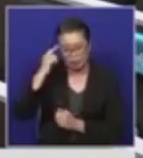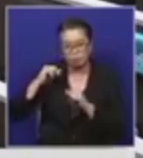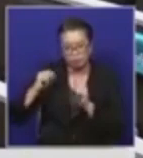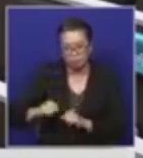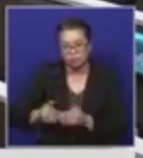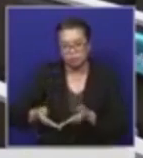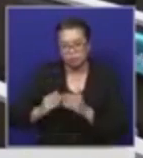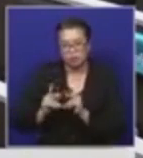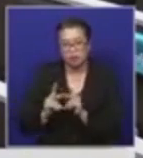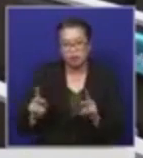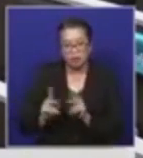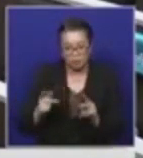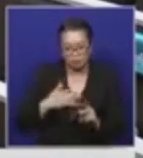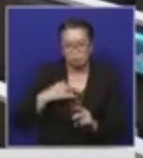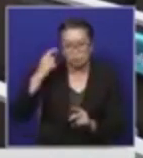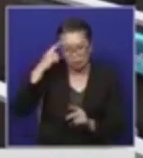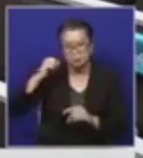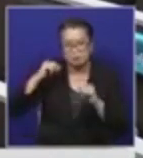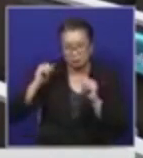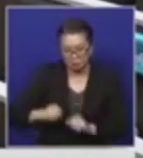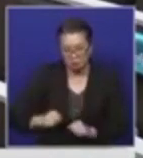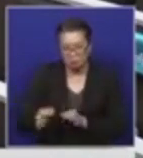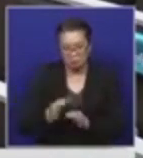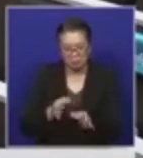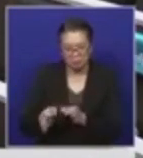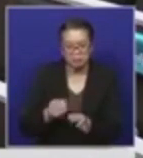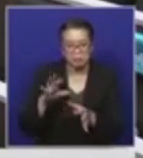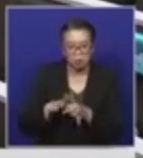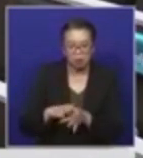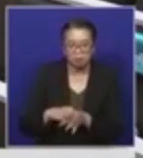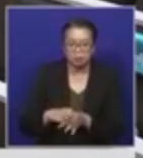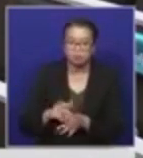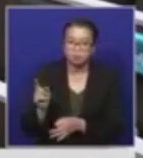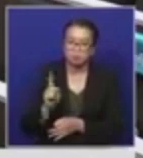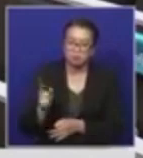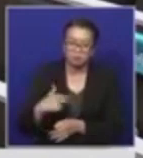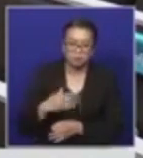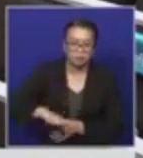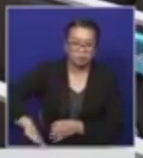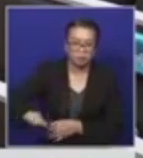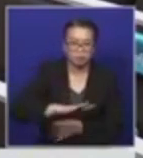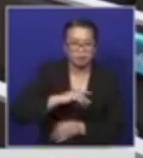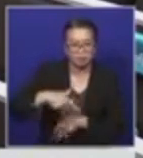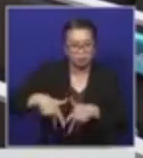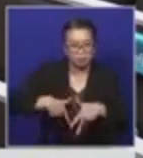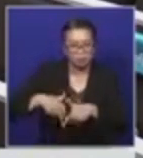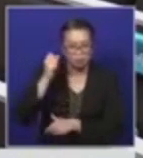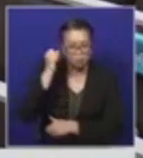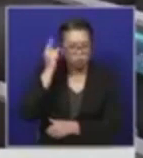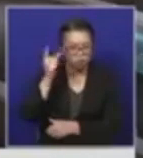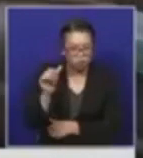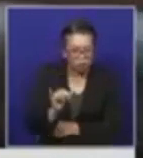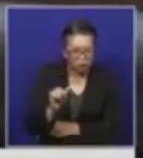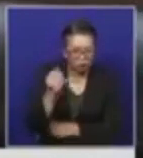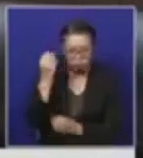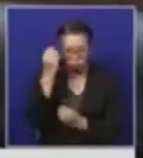กรรมาธิการวิสามันที่จะศึกษาในเรื่องนี้นะครับเพราะว่าความไม่เข้าใจความสับสนในเรื่องนี้นะ